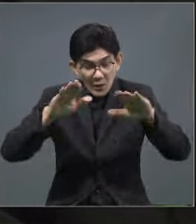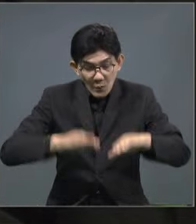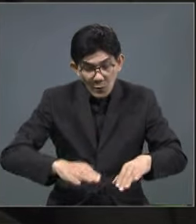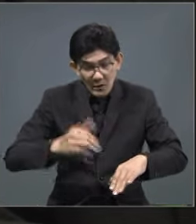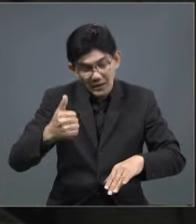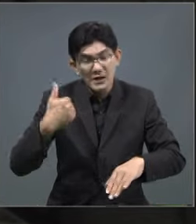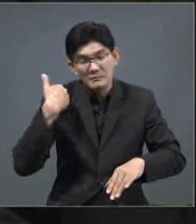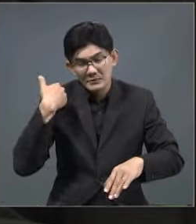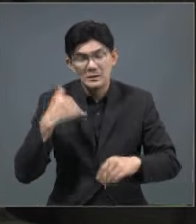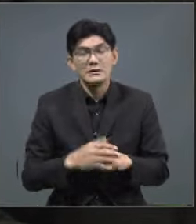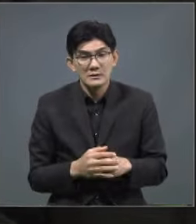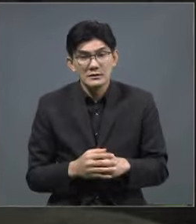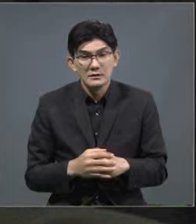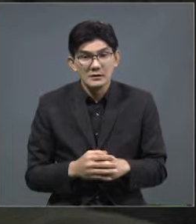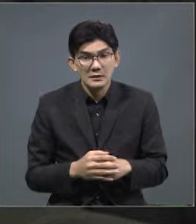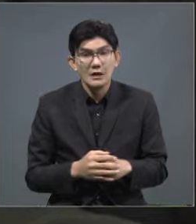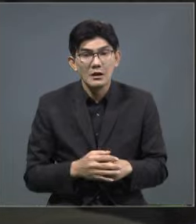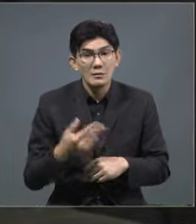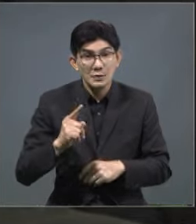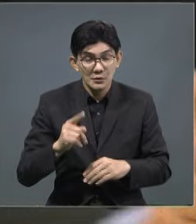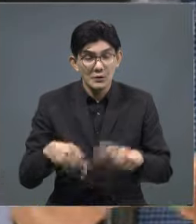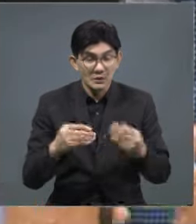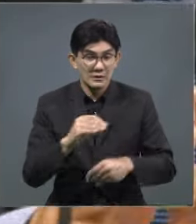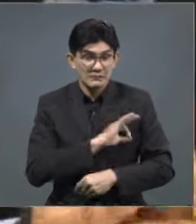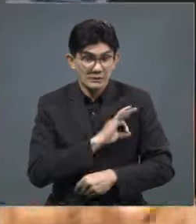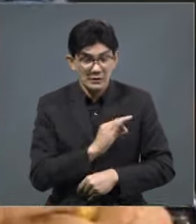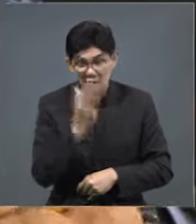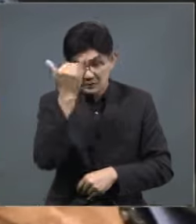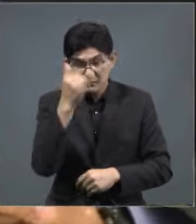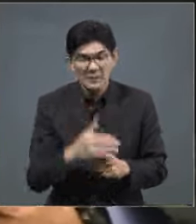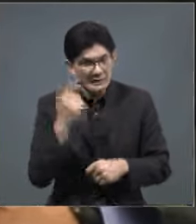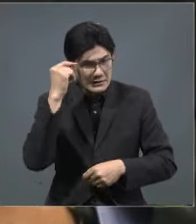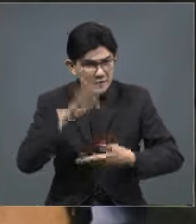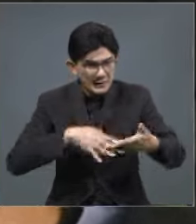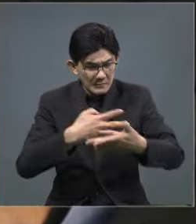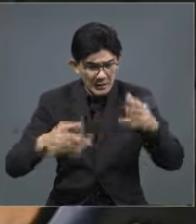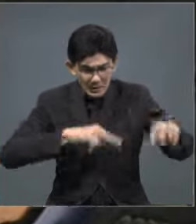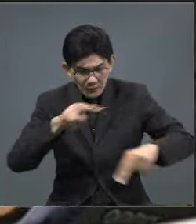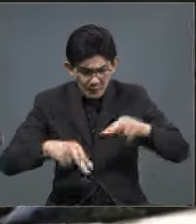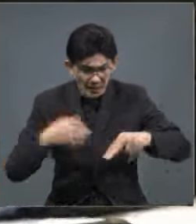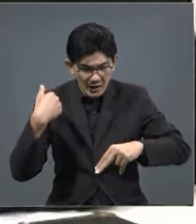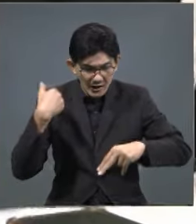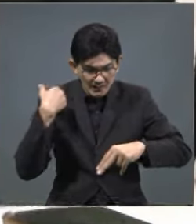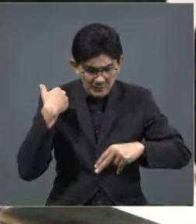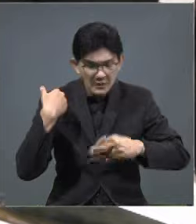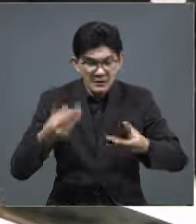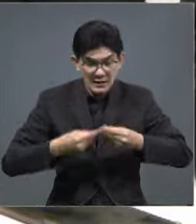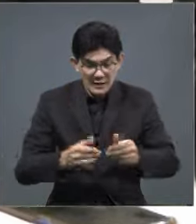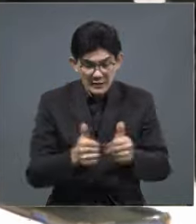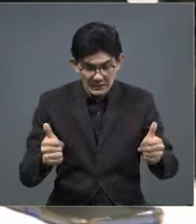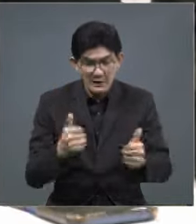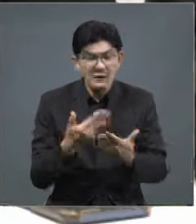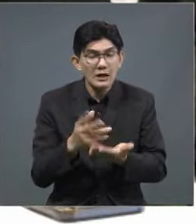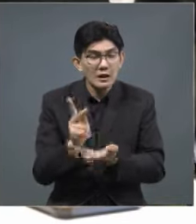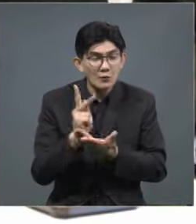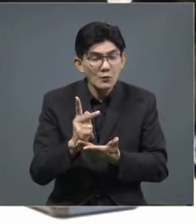ด้านการเงินของสหกรณ์แล้วก็เป็นประโยชน์ต่อสมาชิกเนื่องจากหากมีมาตรการกำกับดูแลย่อมส่งผลที่ดีในการปล่อยสินเชื่อ